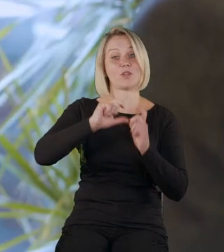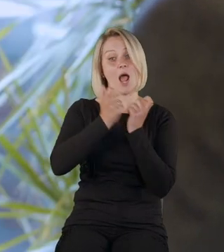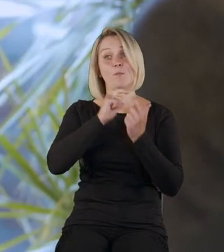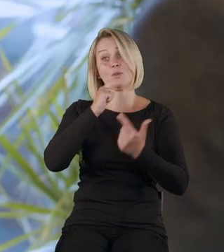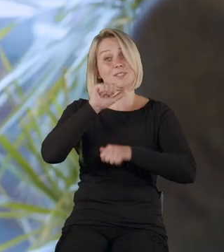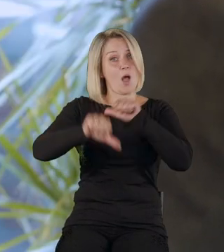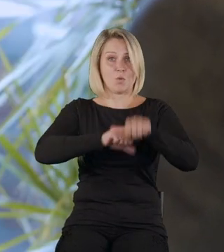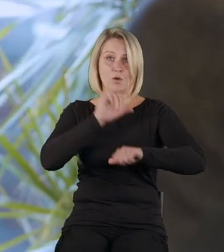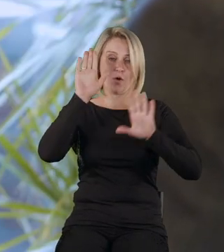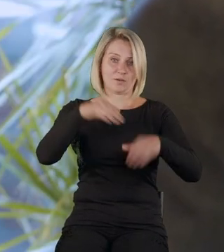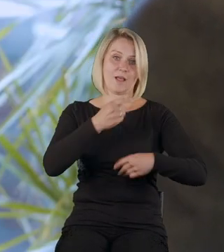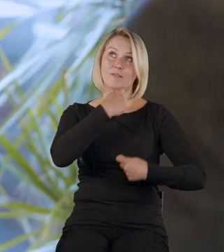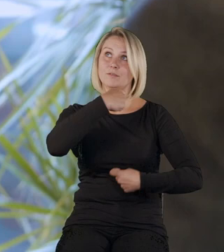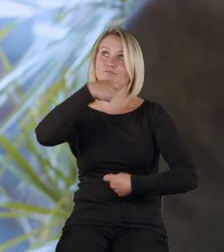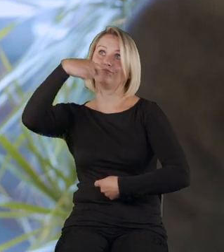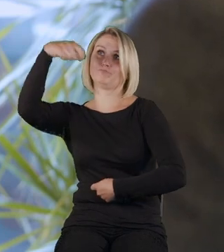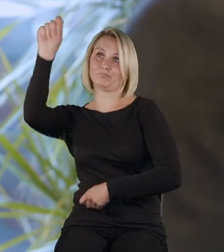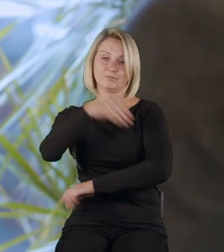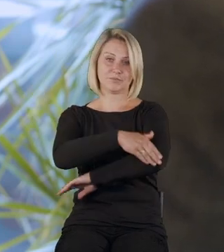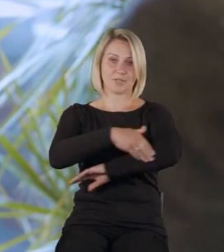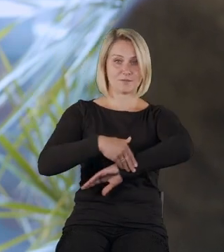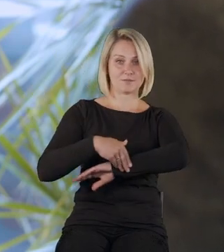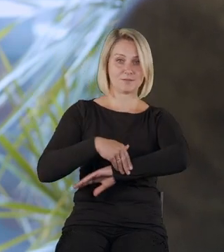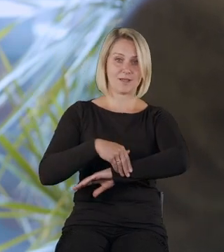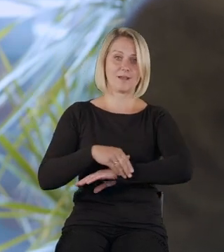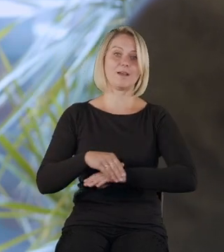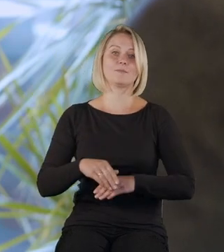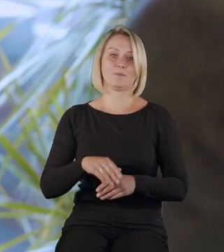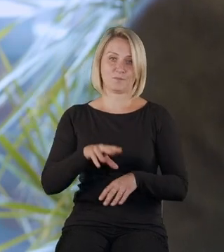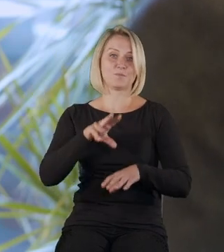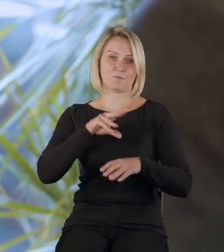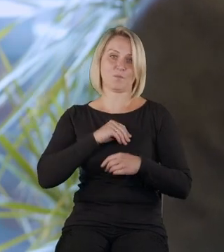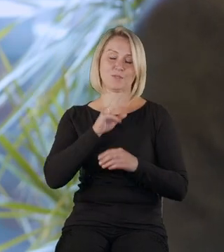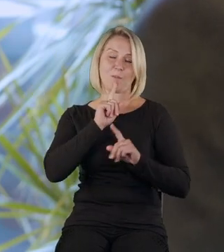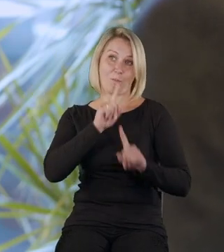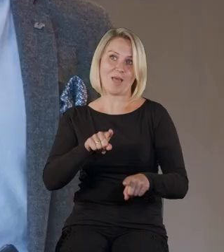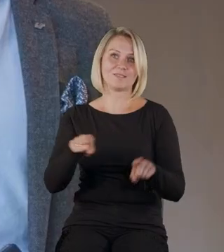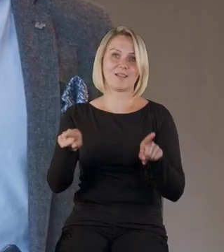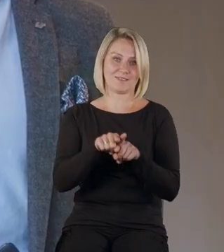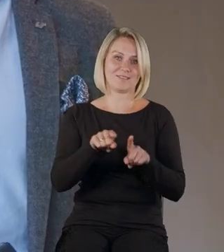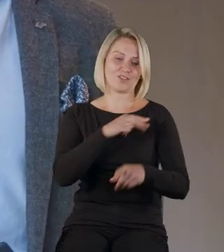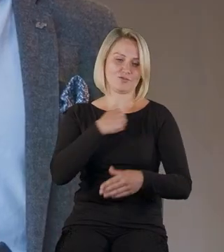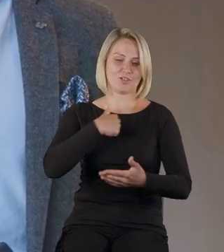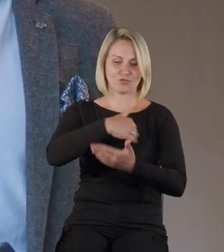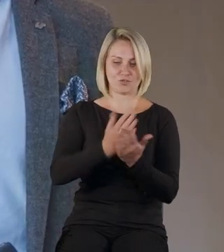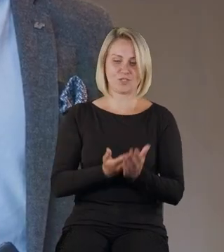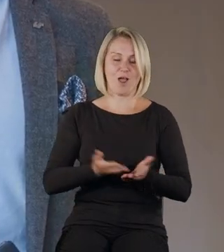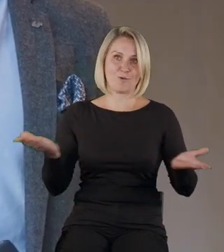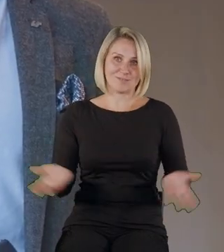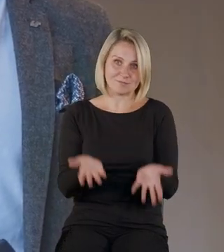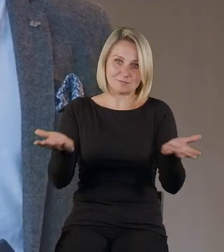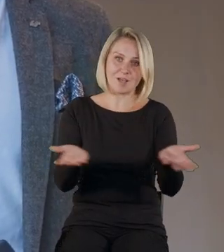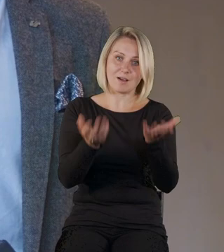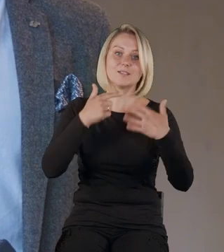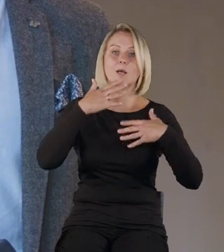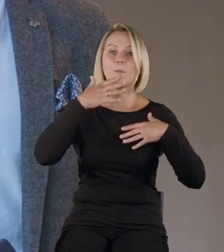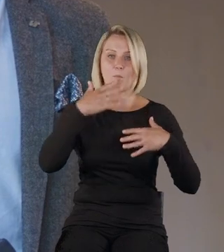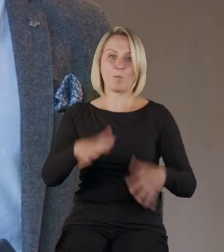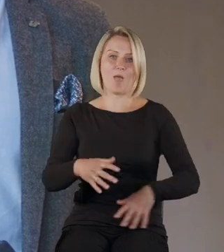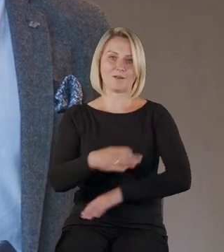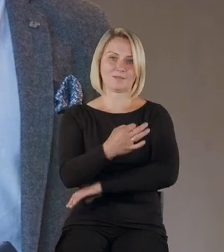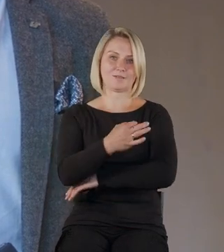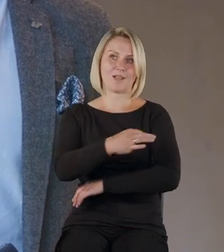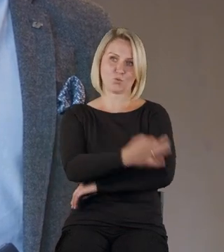roku akademickiego za granicą my polecamy jako nasz dział. Jest to popularne wśród